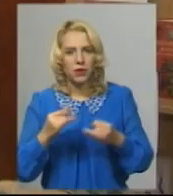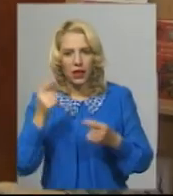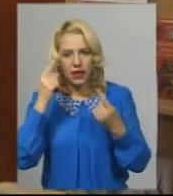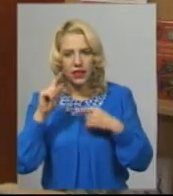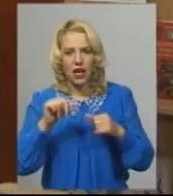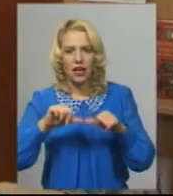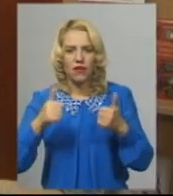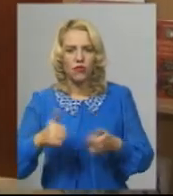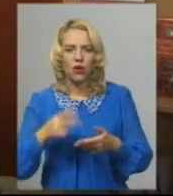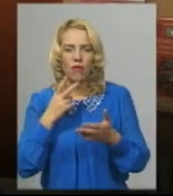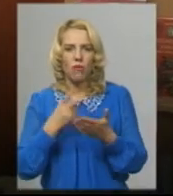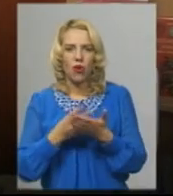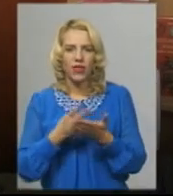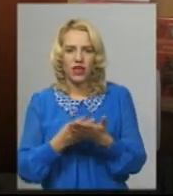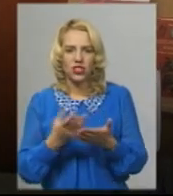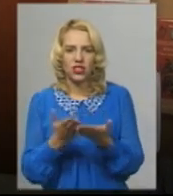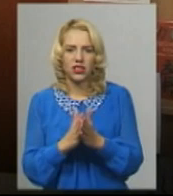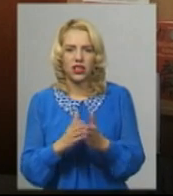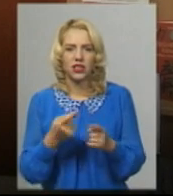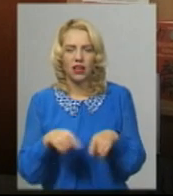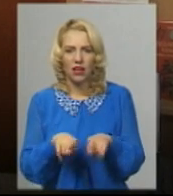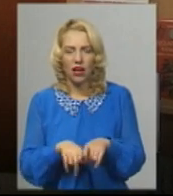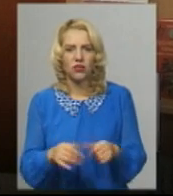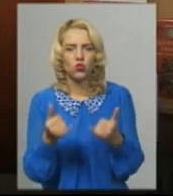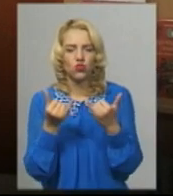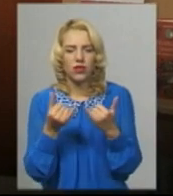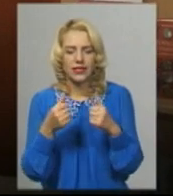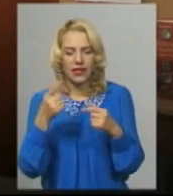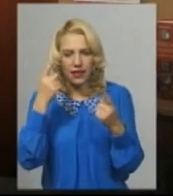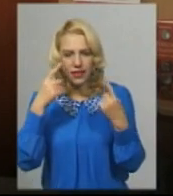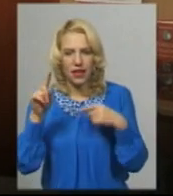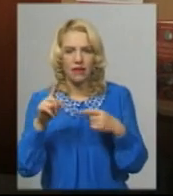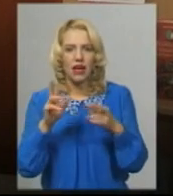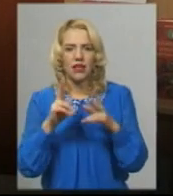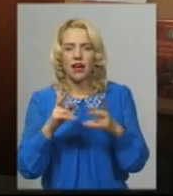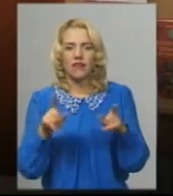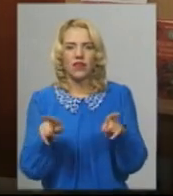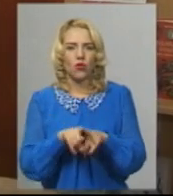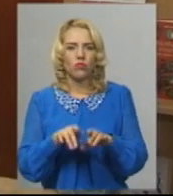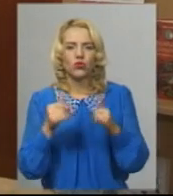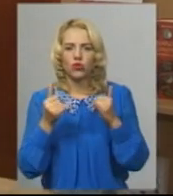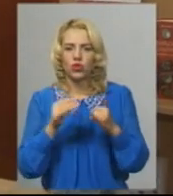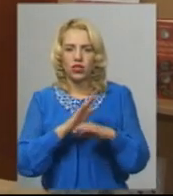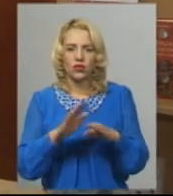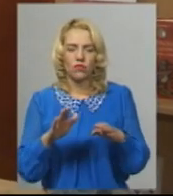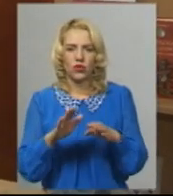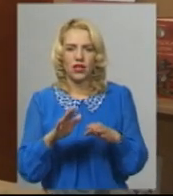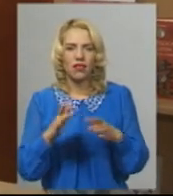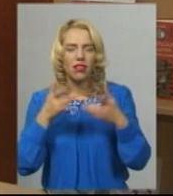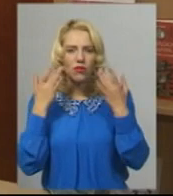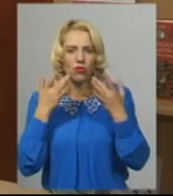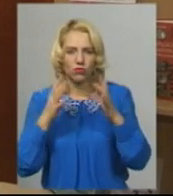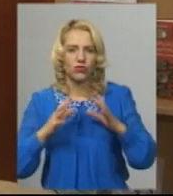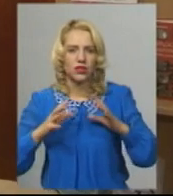книги. Ідея така сучасна, як в такому сучасному нерайдужному світі, як це не так легко